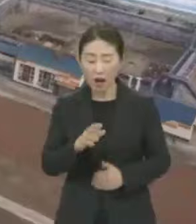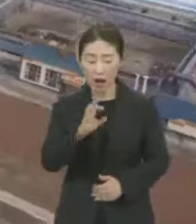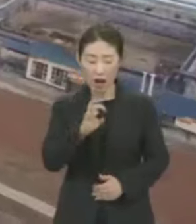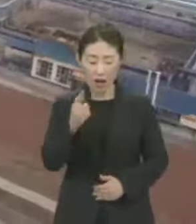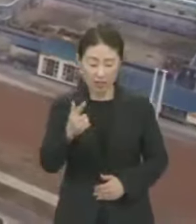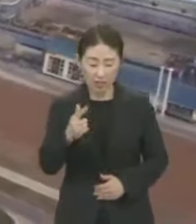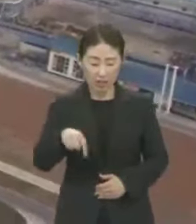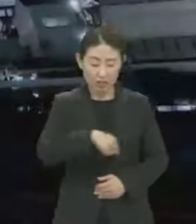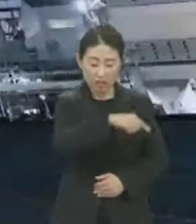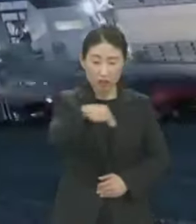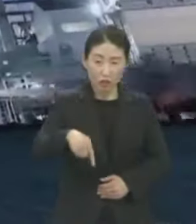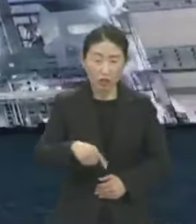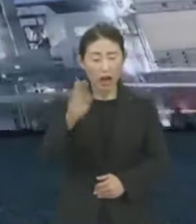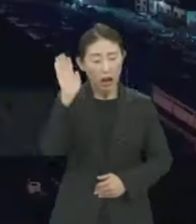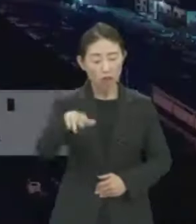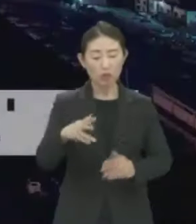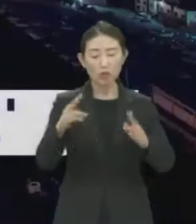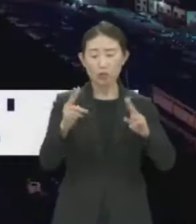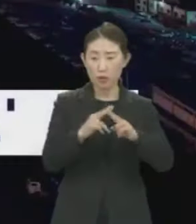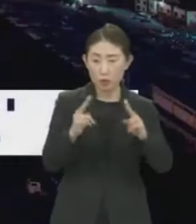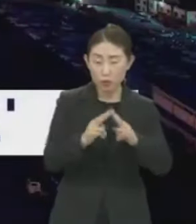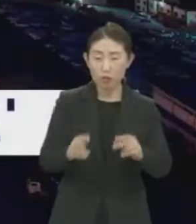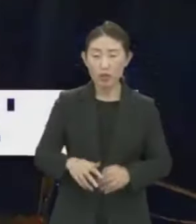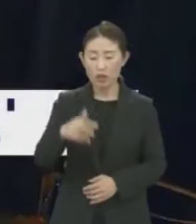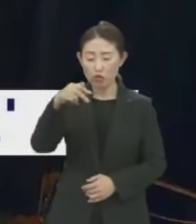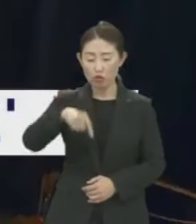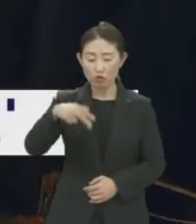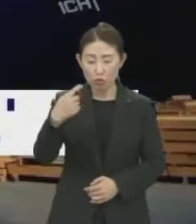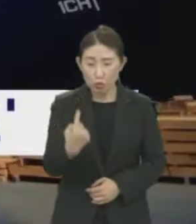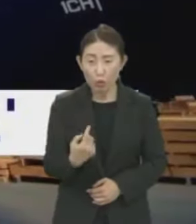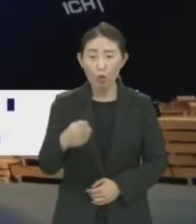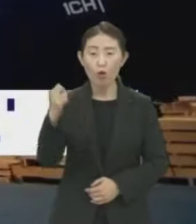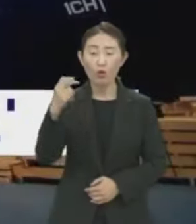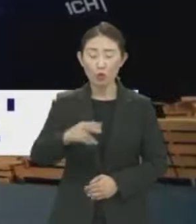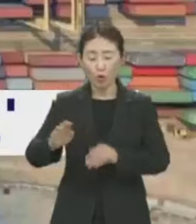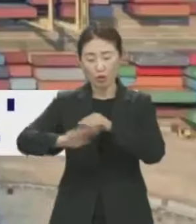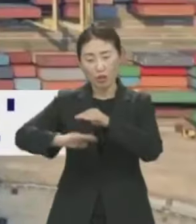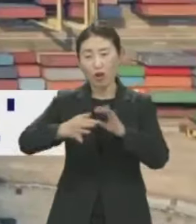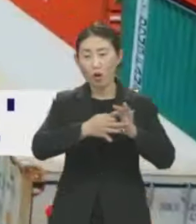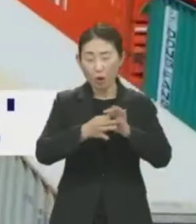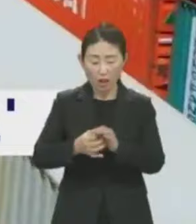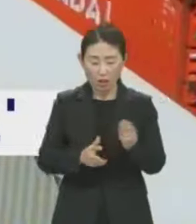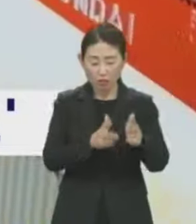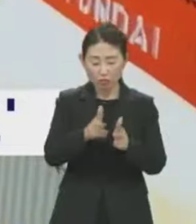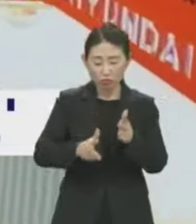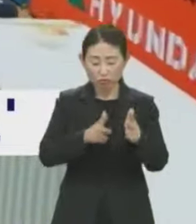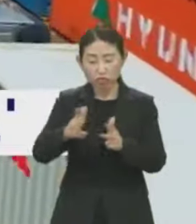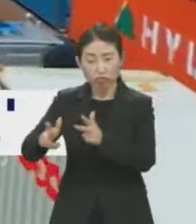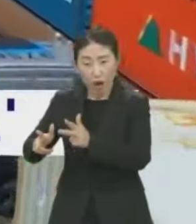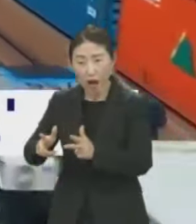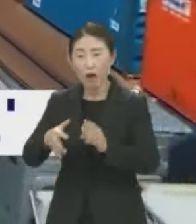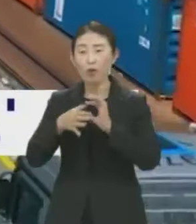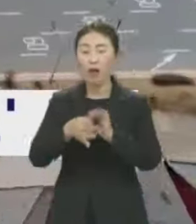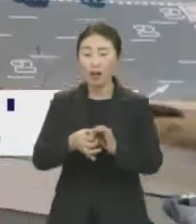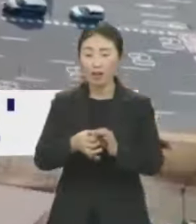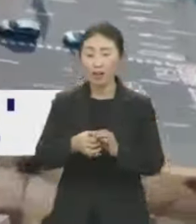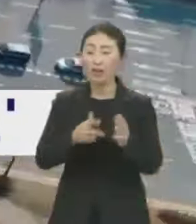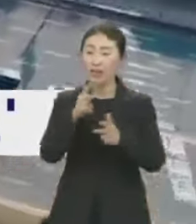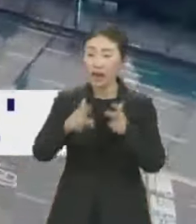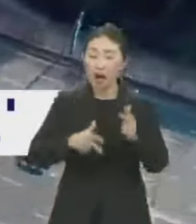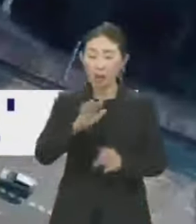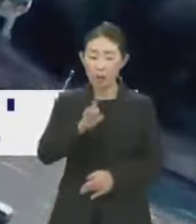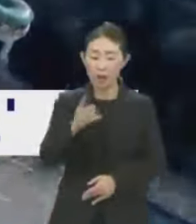일대를 반도체와 수소경제, 미래 모빌리티 등 미래 첨단 산업 거점으로 만드는 베이벨리 사업의 1호 사업으로